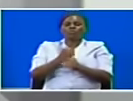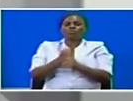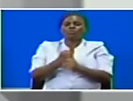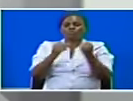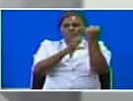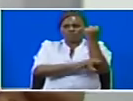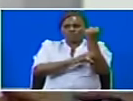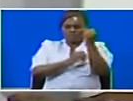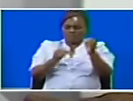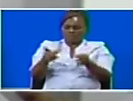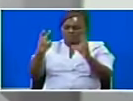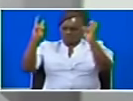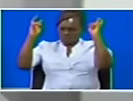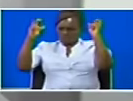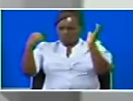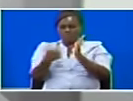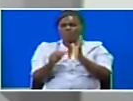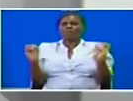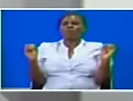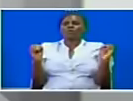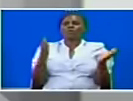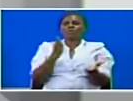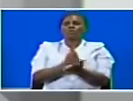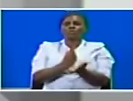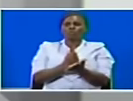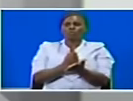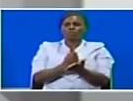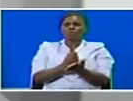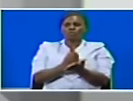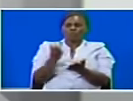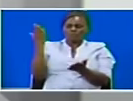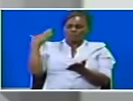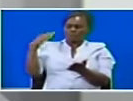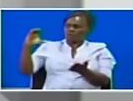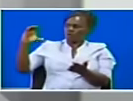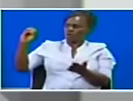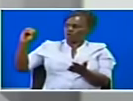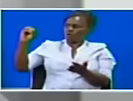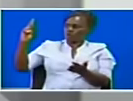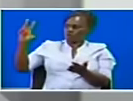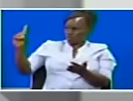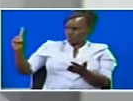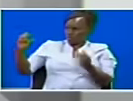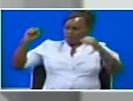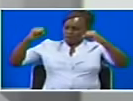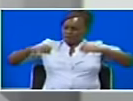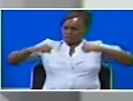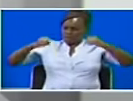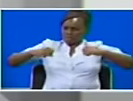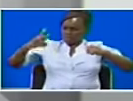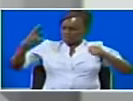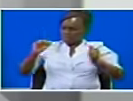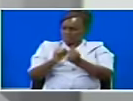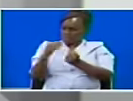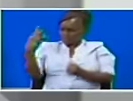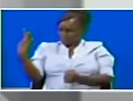Kwa hivyo ikiwa hiyo ni jambo moja, amna ubaya kusema kweli kulingana na wakati tulikuwa kama CORD na tulikubaliana kwamba mwaka wa